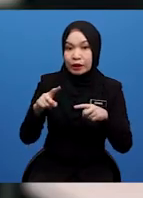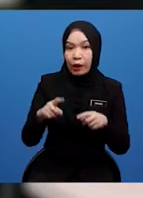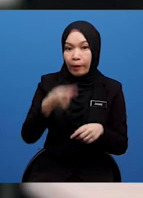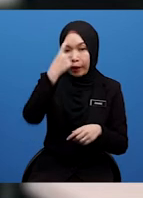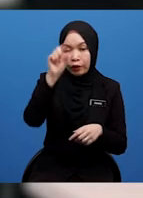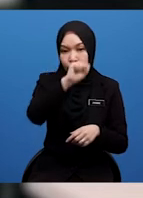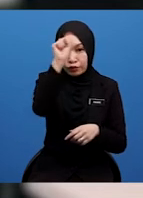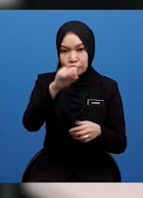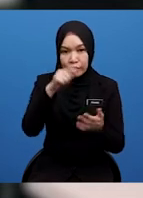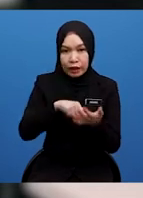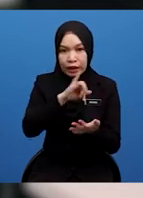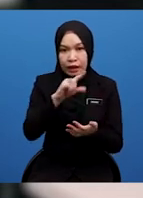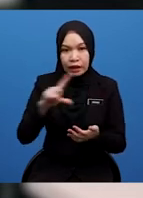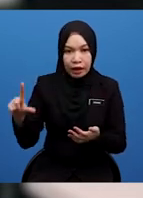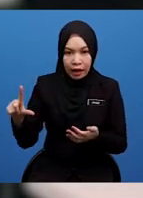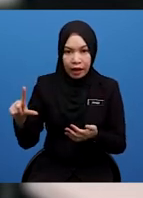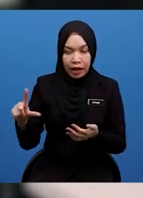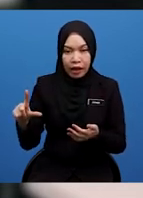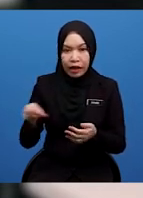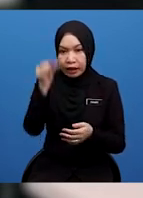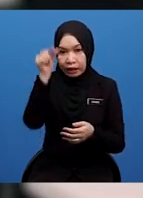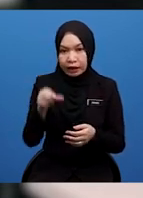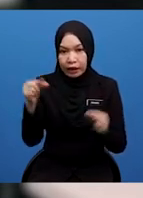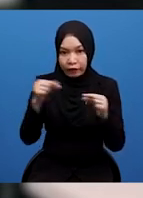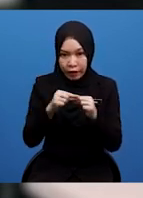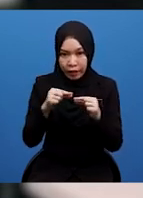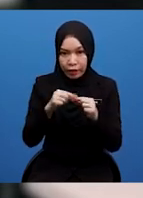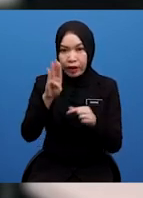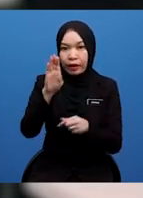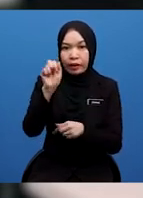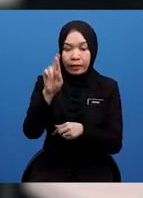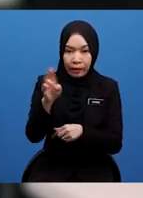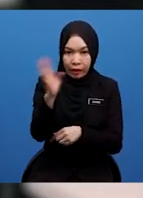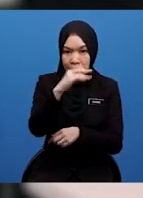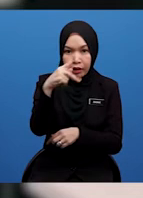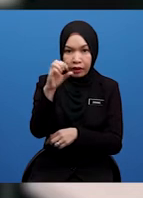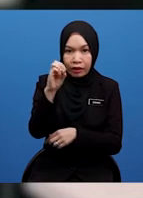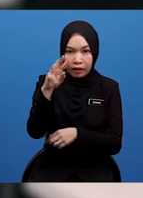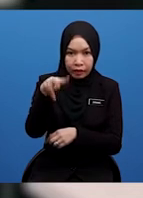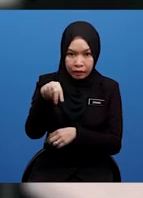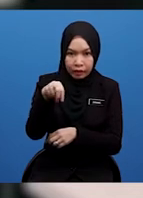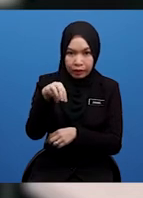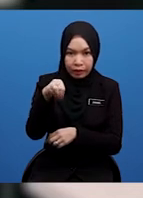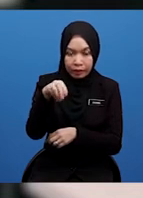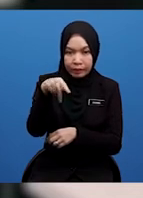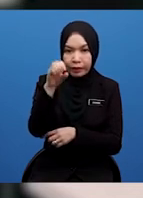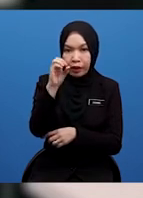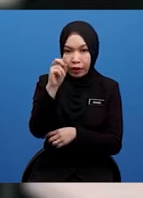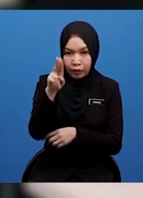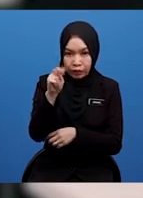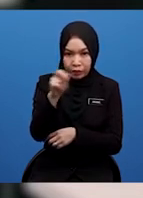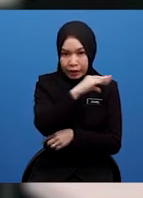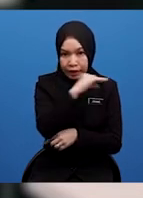Jawapan bagi soalan ini adalah graf gabungan bar compound dan satu